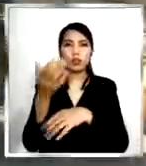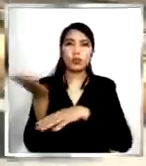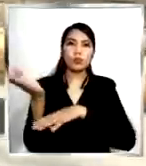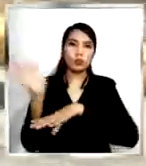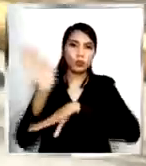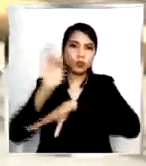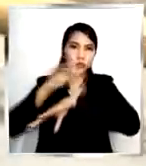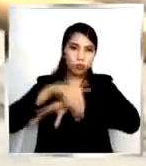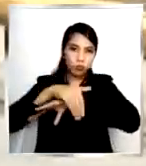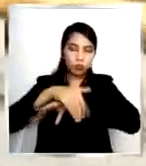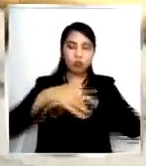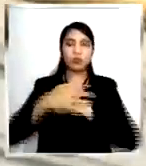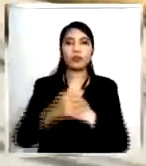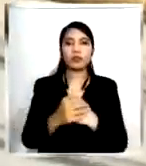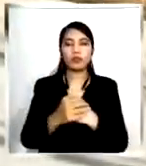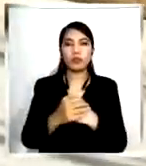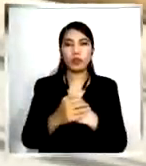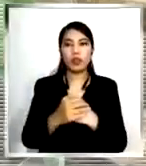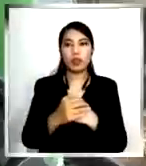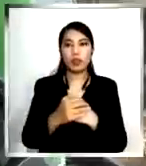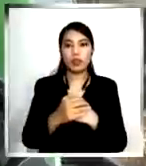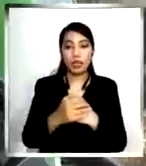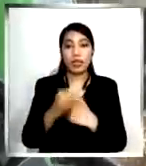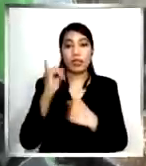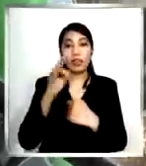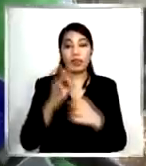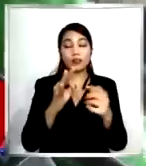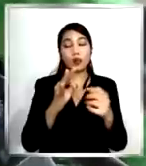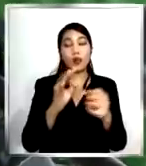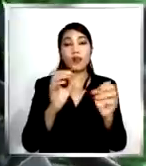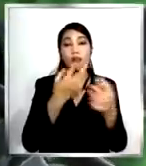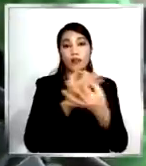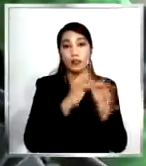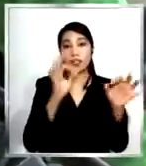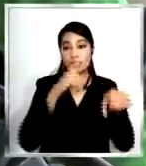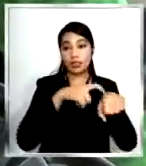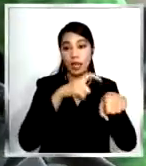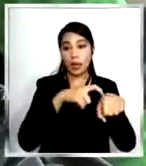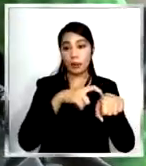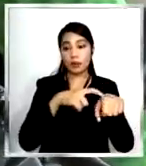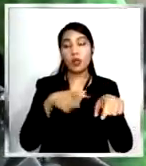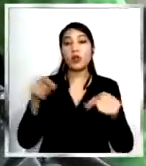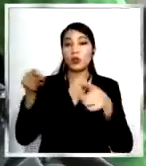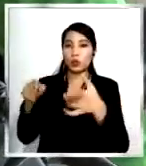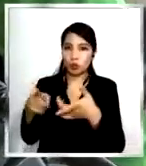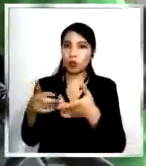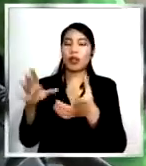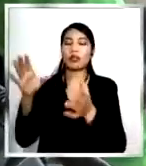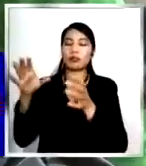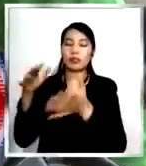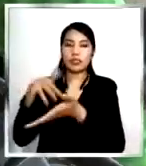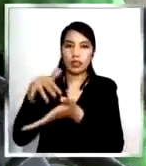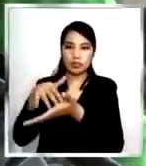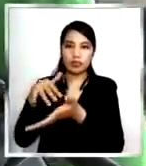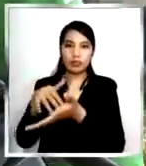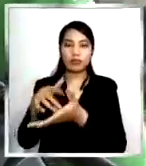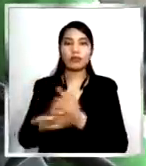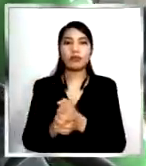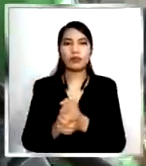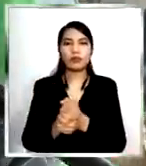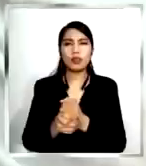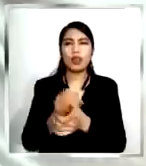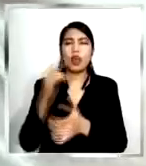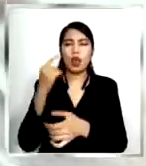niya, inilalaan sa pagde-deliver. Sobrang hirap pero pag iniisip ko po kasi yung family ko, talagang nagpupursigil po talaga